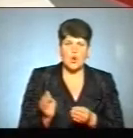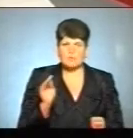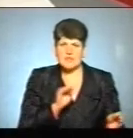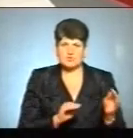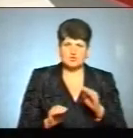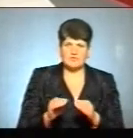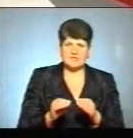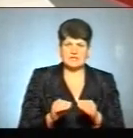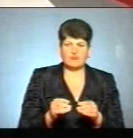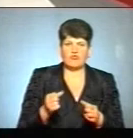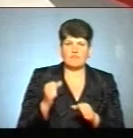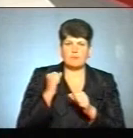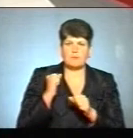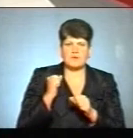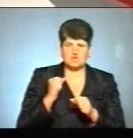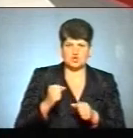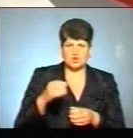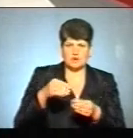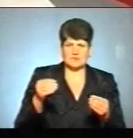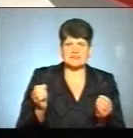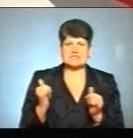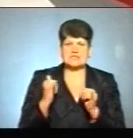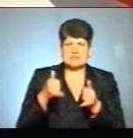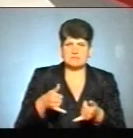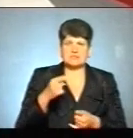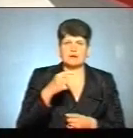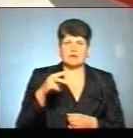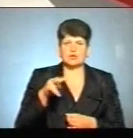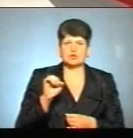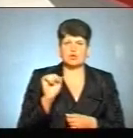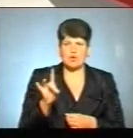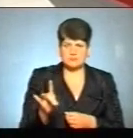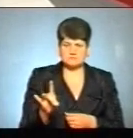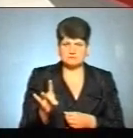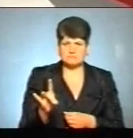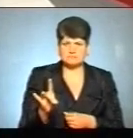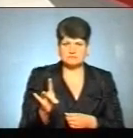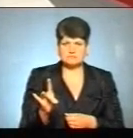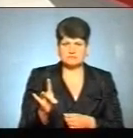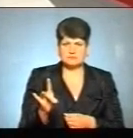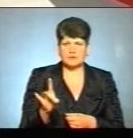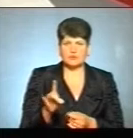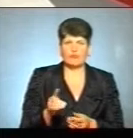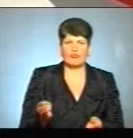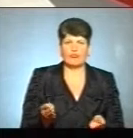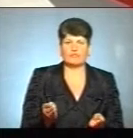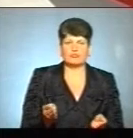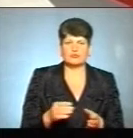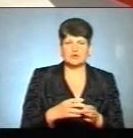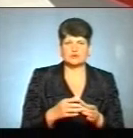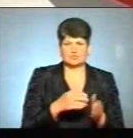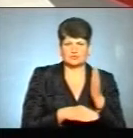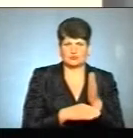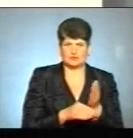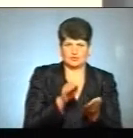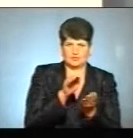спеціальний мішок, засипати хлором. Ну, це згідно протоколу діяти повинні помістити в труну домовину і